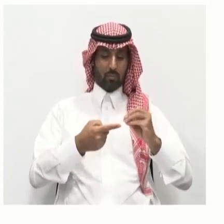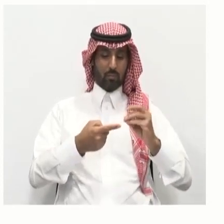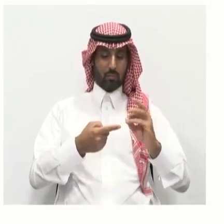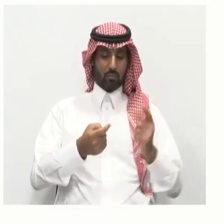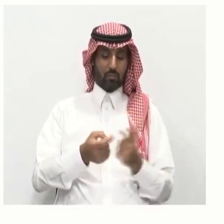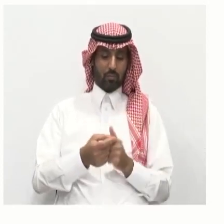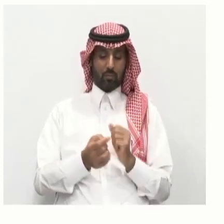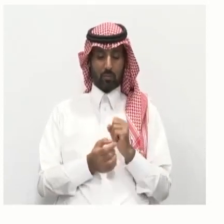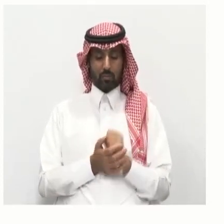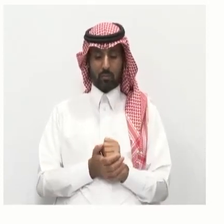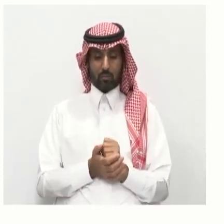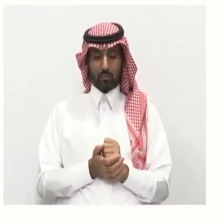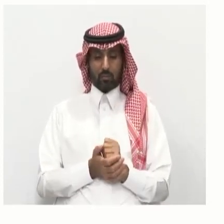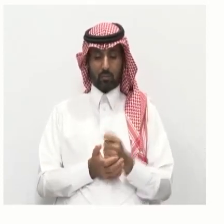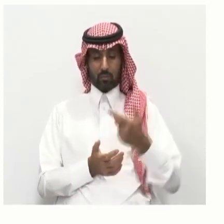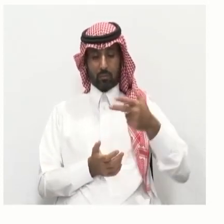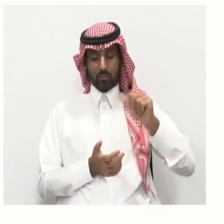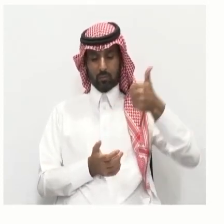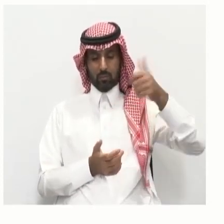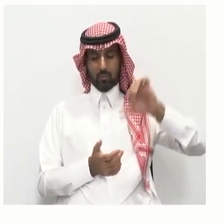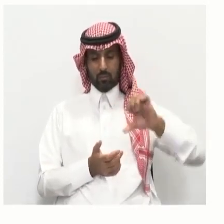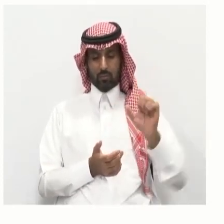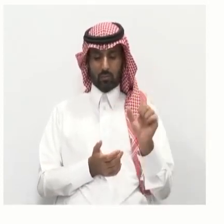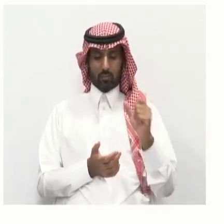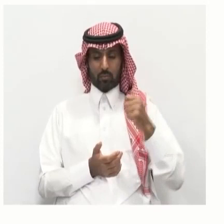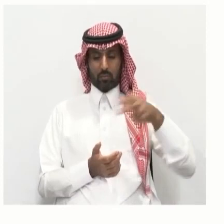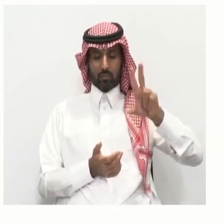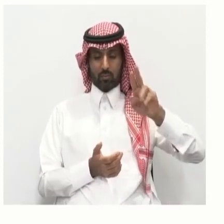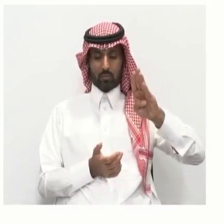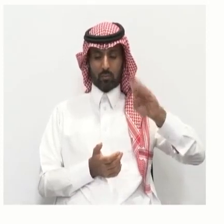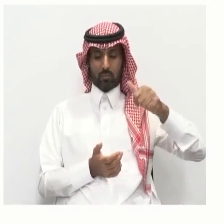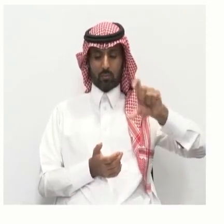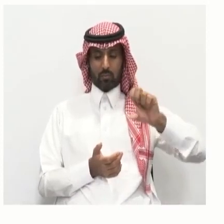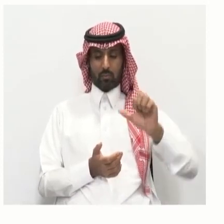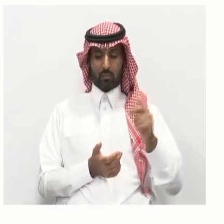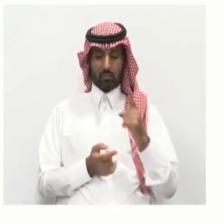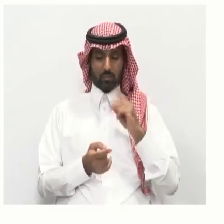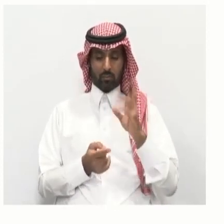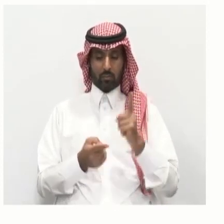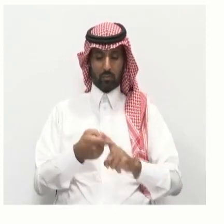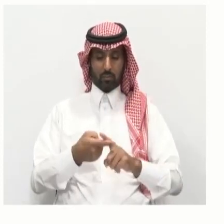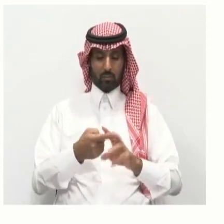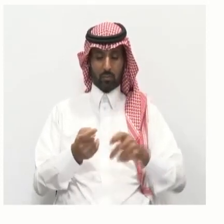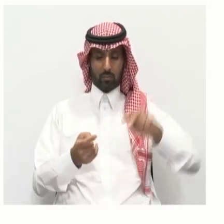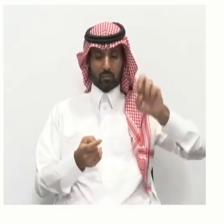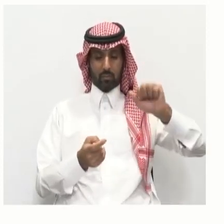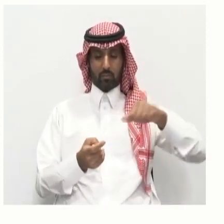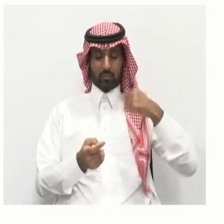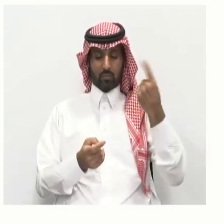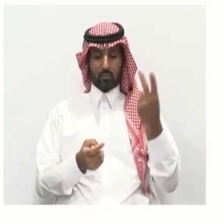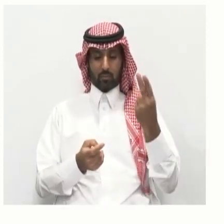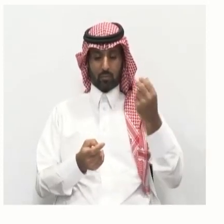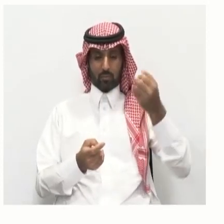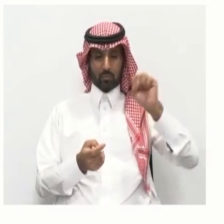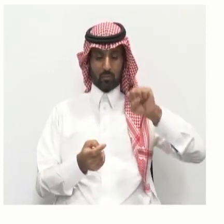اللي هو ايون الكلور ايون الكلوريد زائدا ايش زائد ال ان اي 2